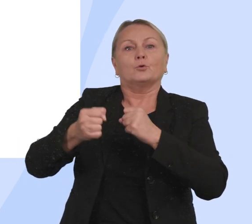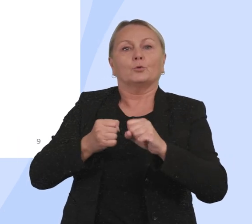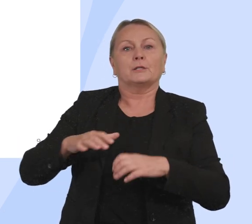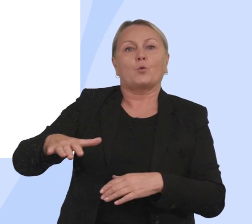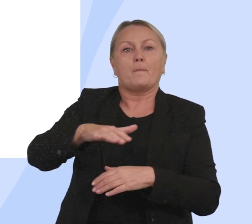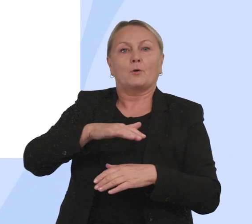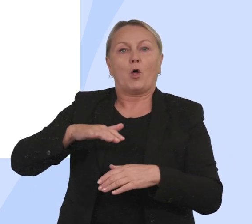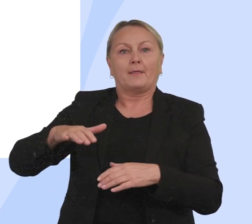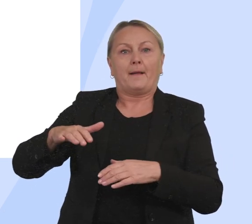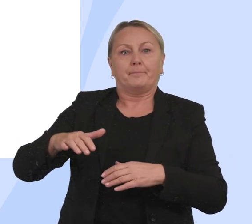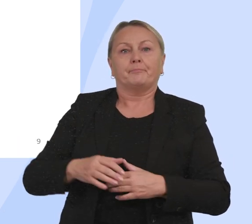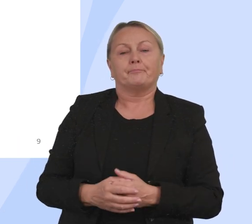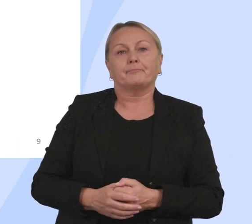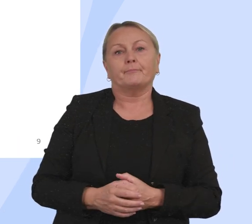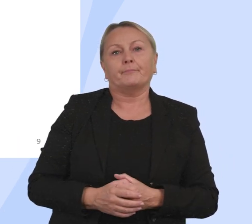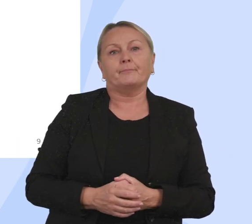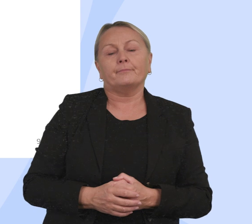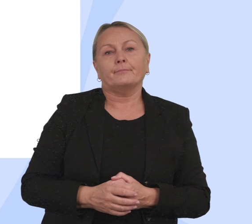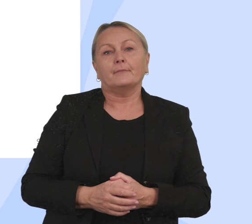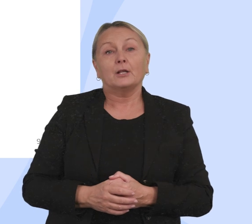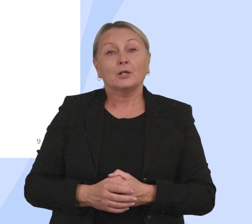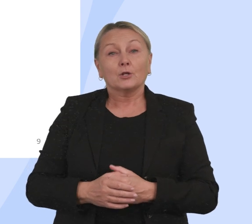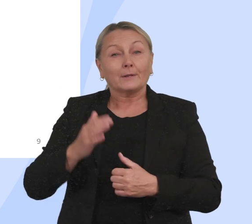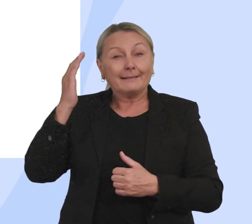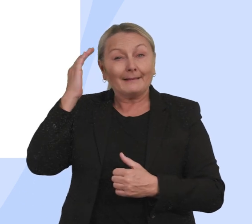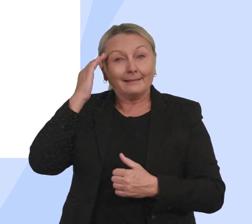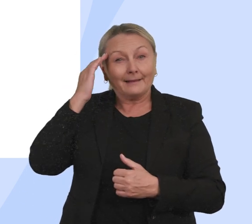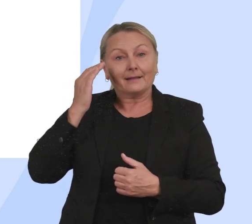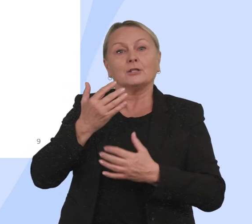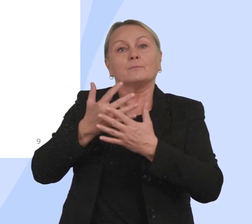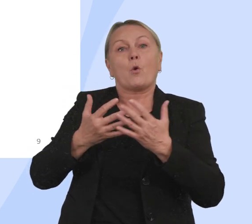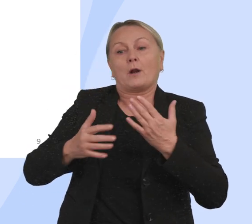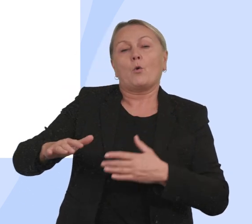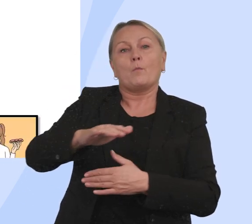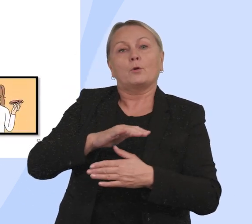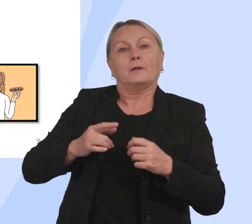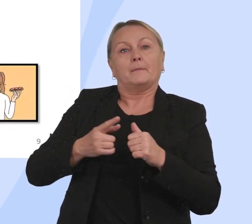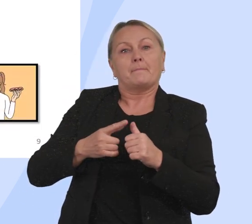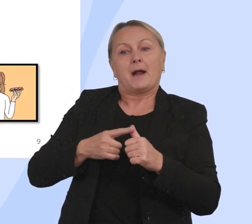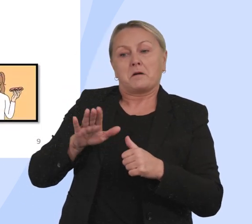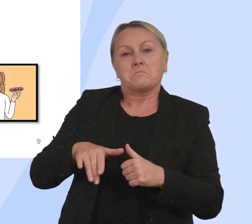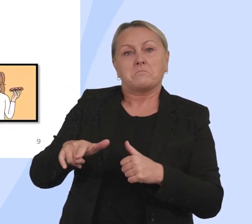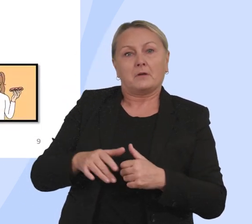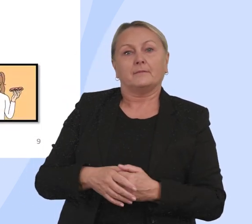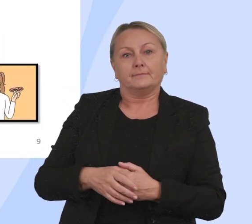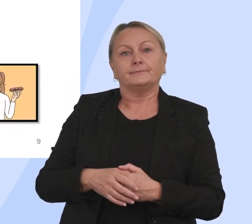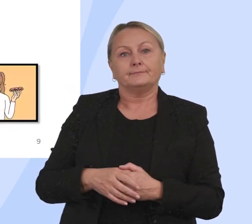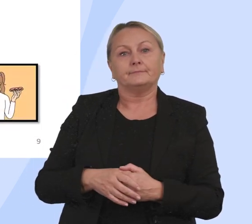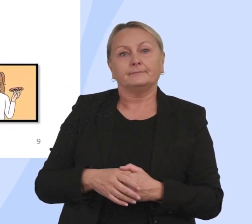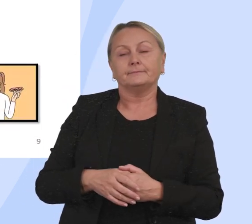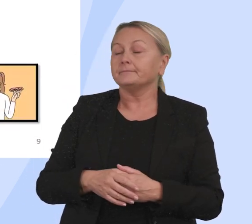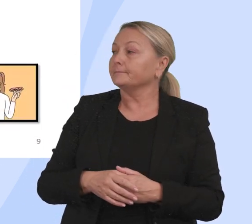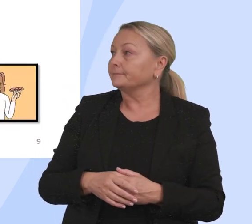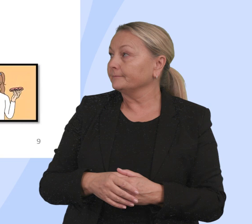er der tændingelappen, hvor de sproglige områder primært ligger. Så hvis jeg ser en